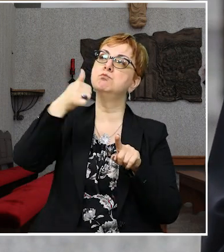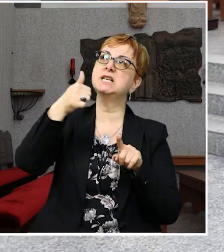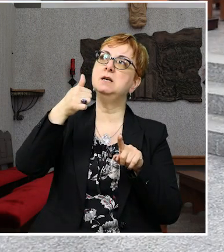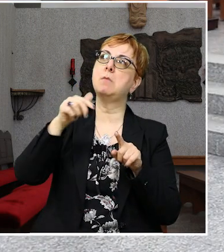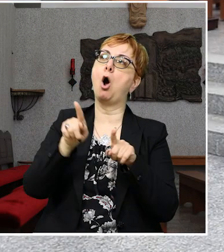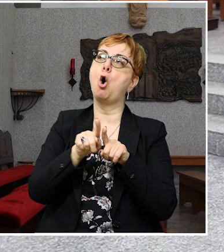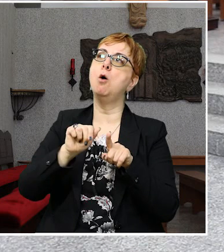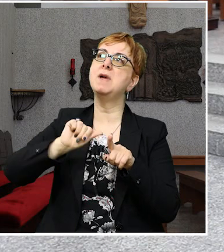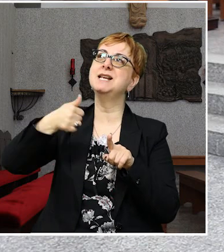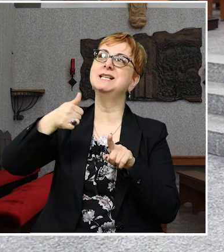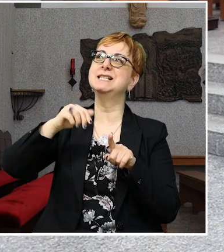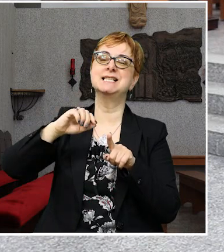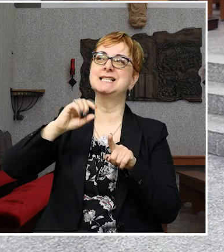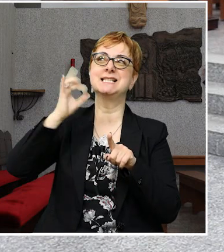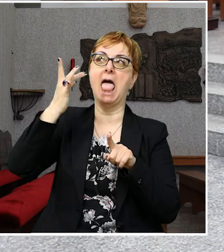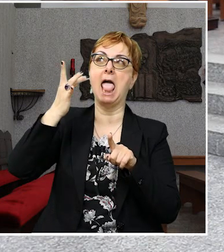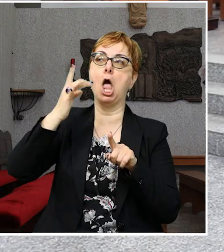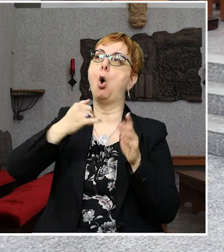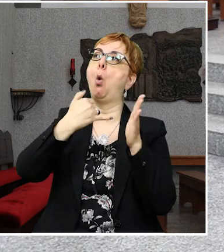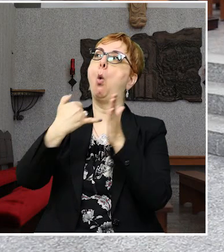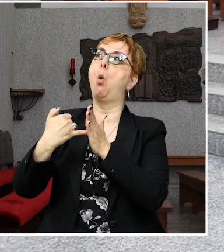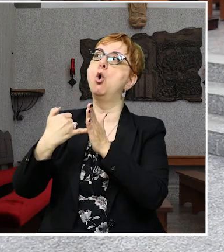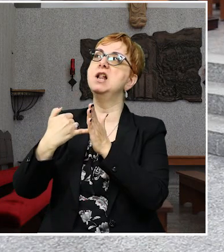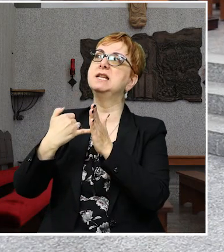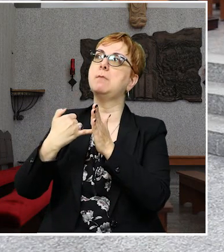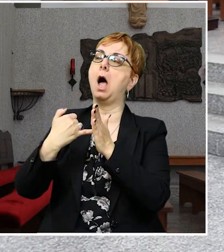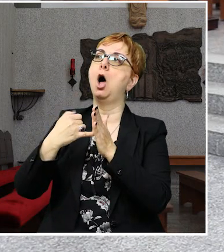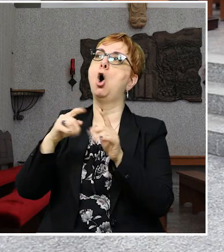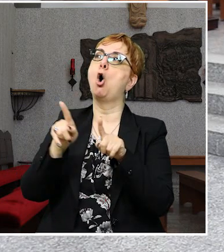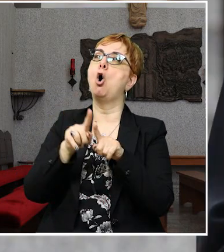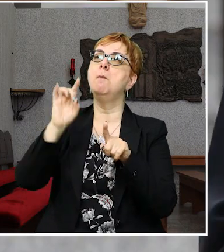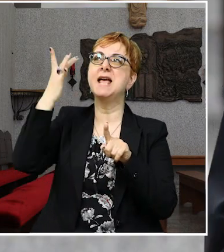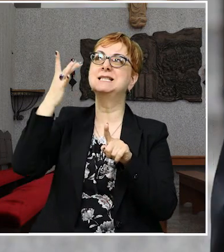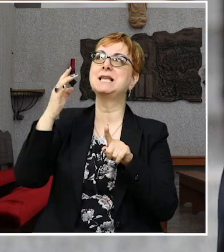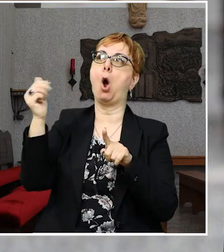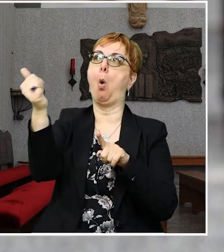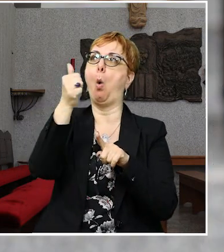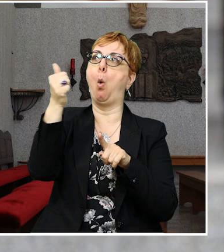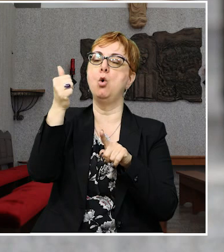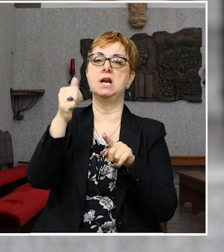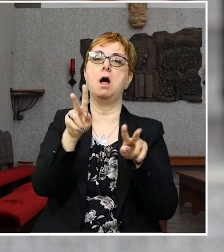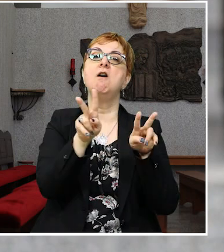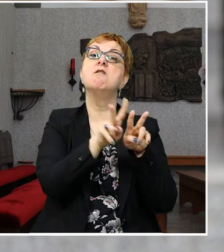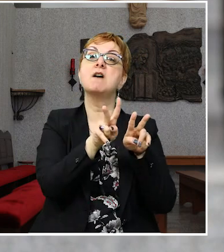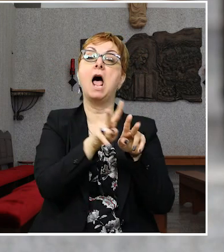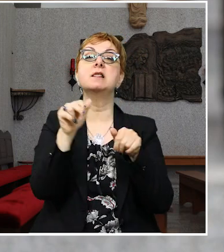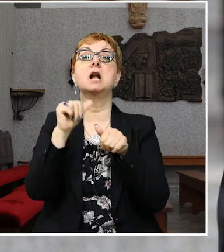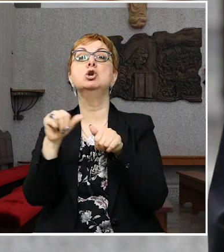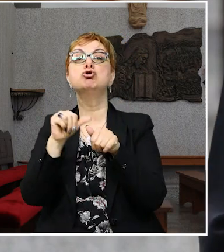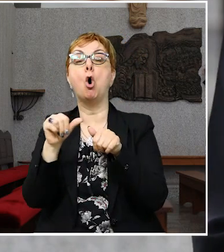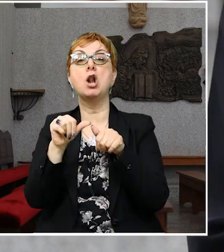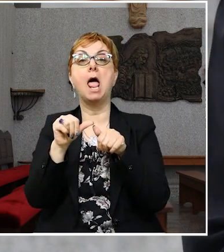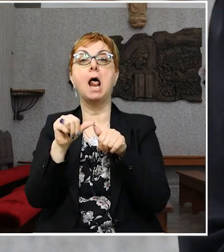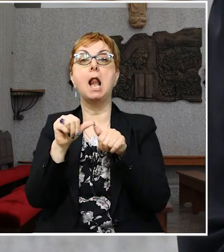prima, come se fosse l'ultima, come se fosse l'unica. Fratelli e sorelle, che non ci